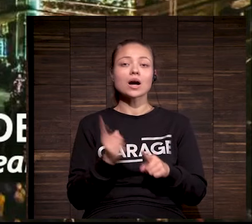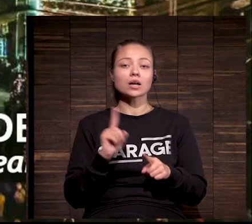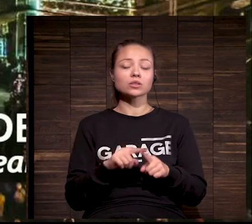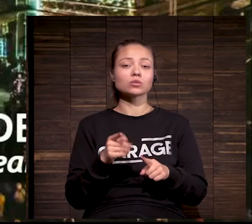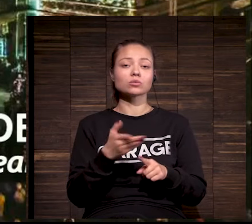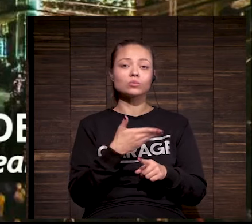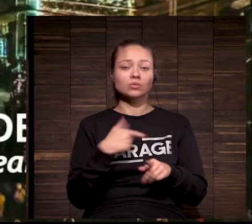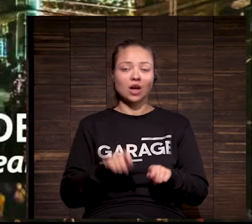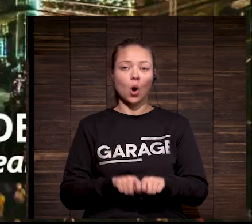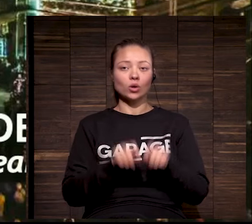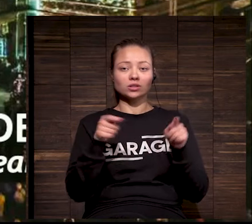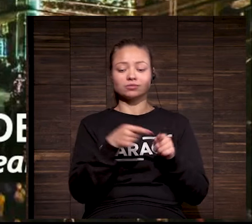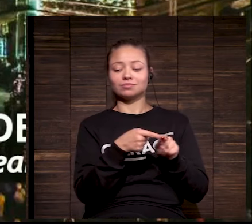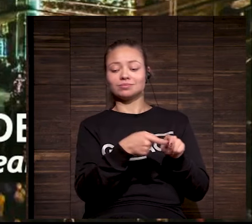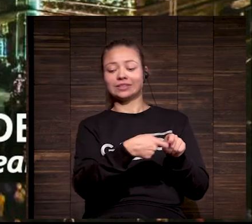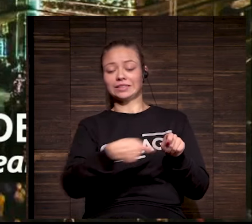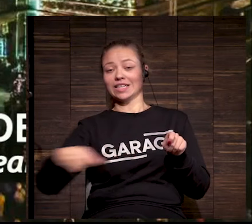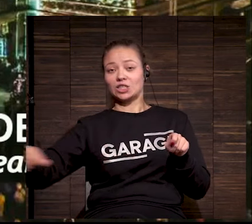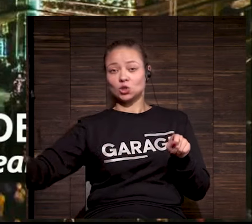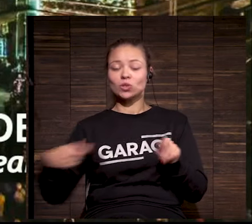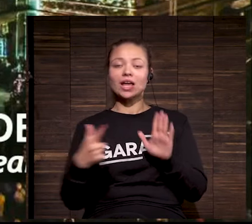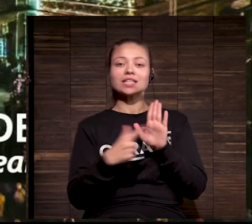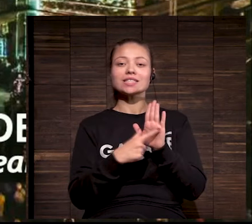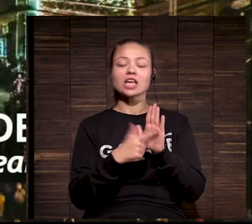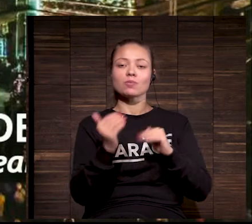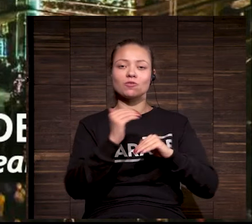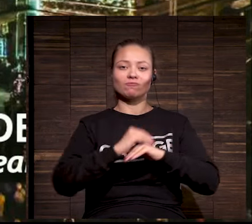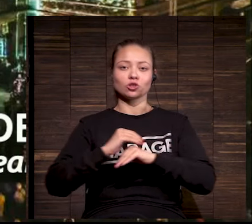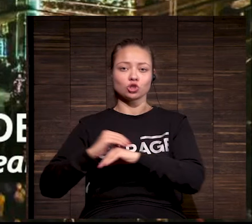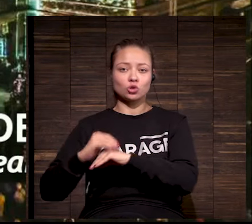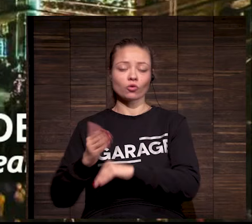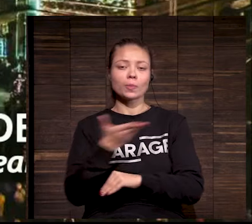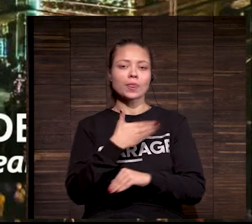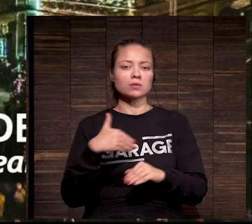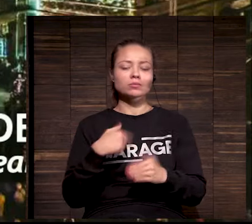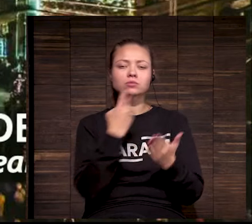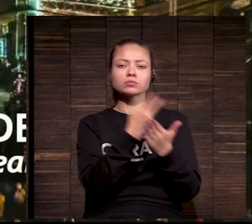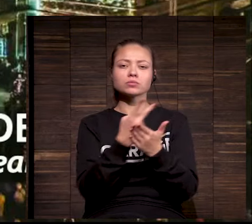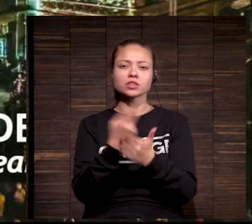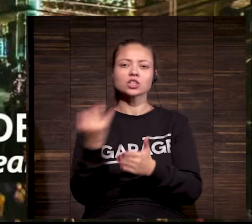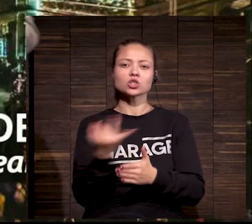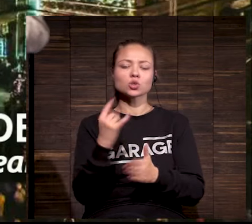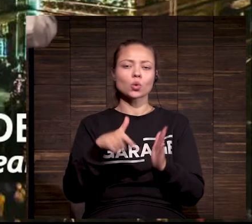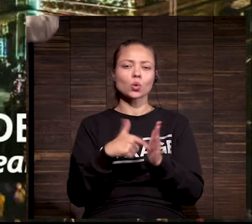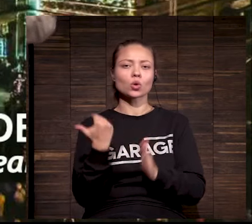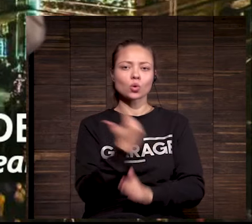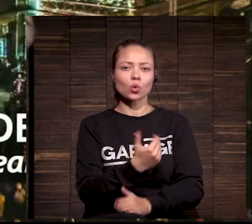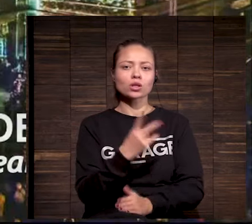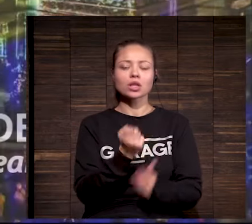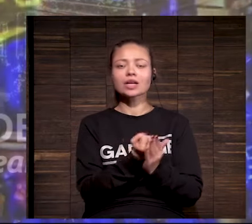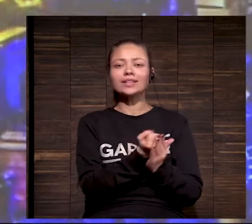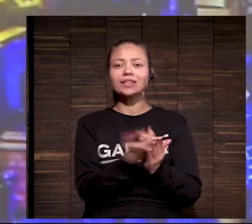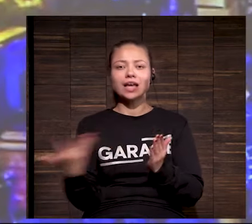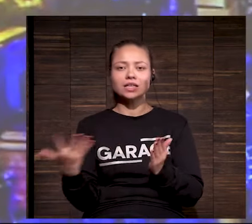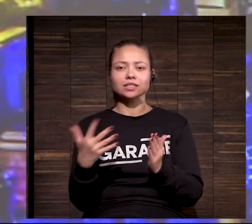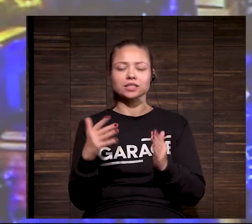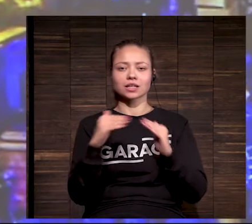открытием стянули на 7 и на семь вечеров мы проецировали истории города на несколько